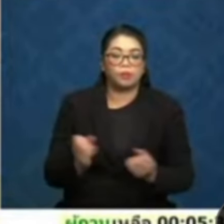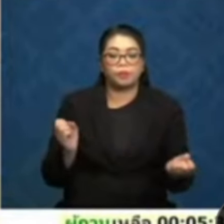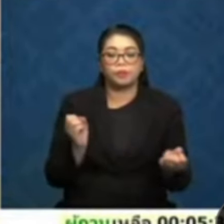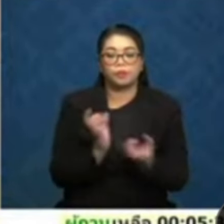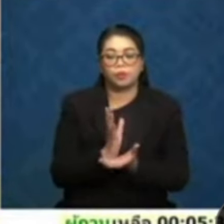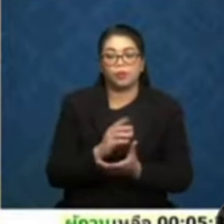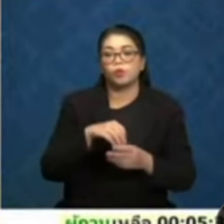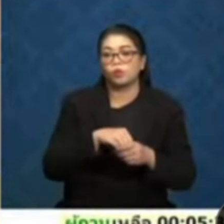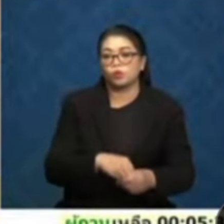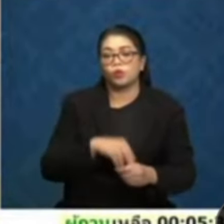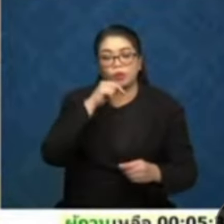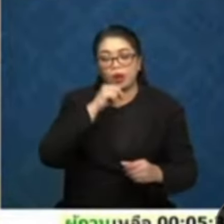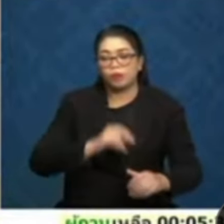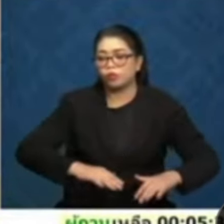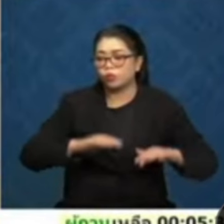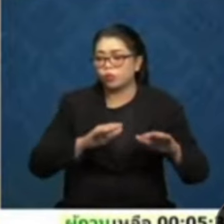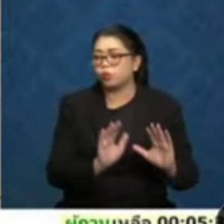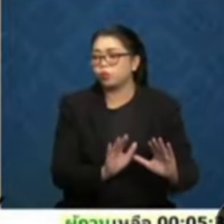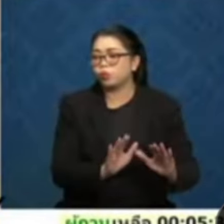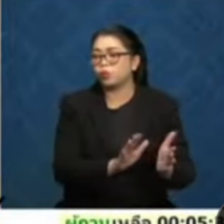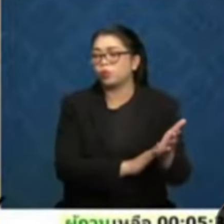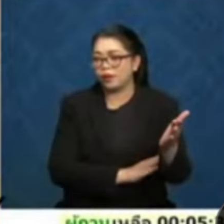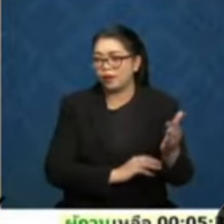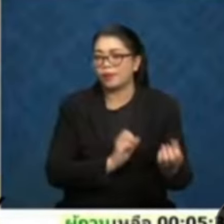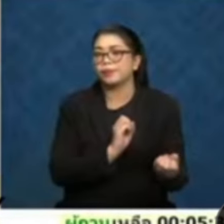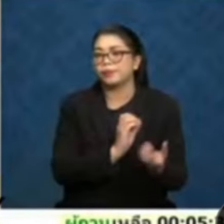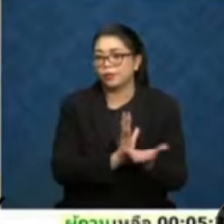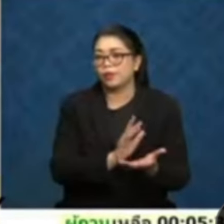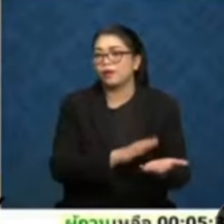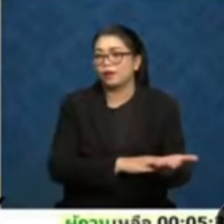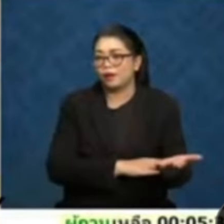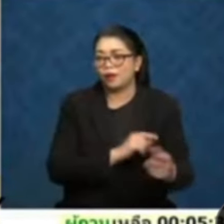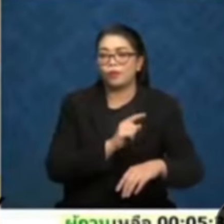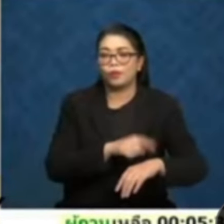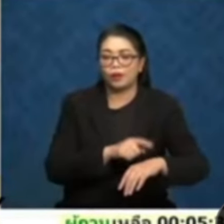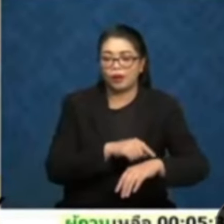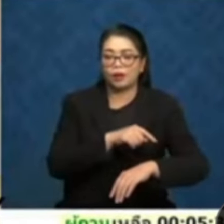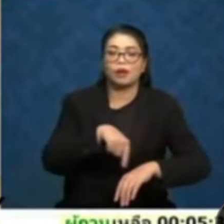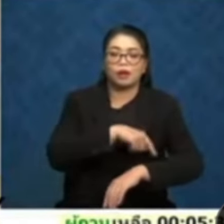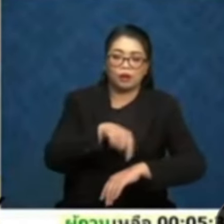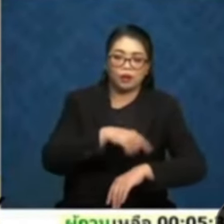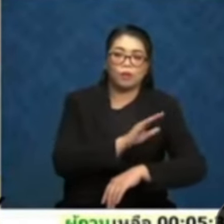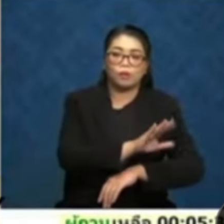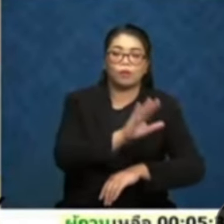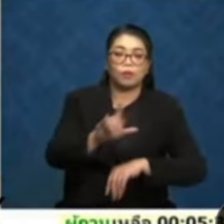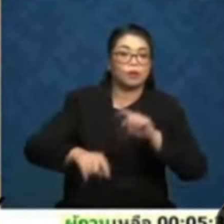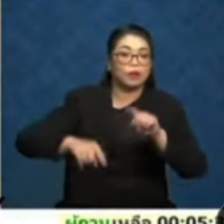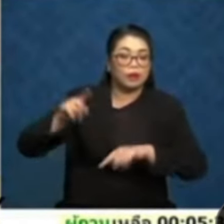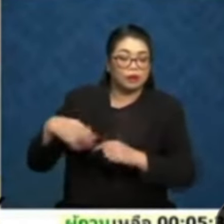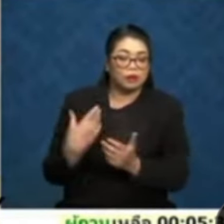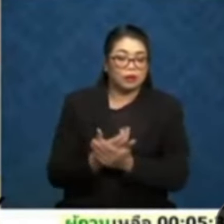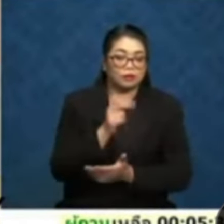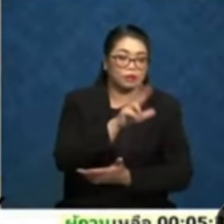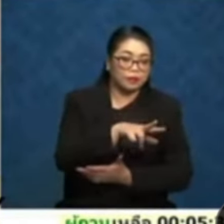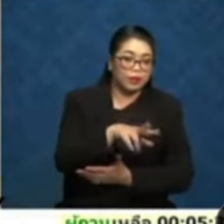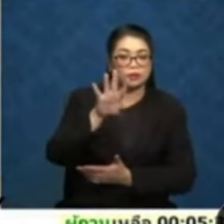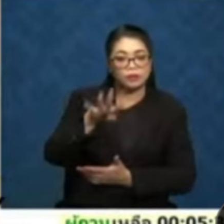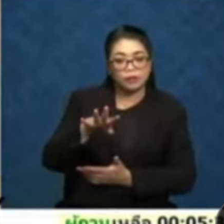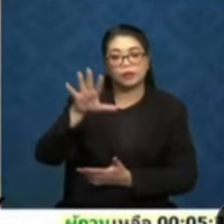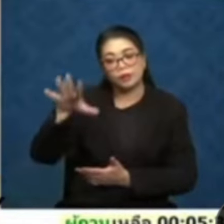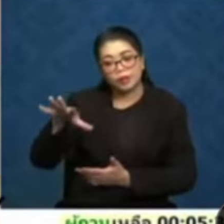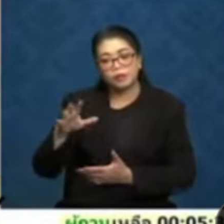เสียหายที่เกิดขึ้นตามช่วงระยะเวลาที่พี่น้องต้องประชาชนที่พี่น้องประชาชนกำลังประสบปัญหาอยู่เนี่ยค่ะเราก็เป็นแบบปรู